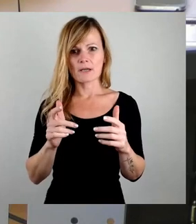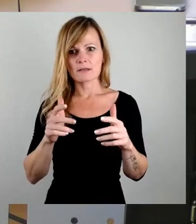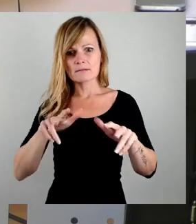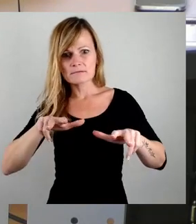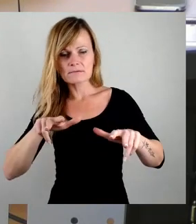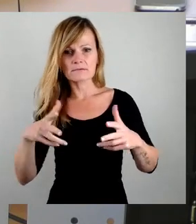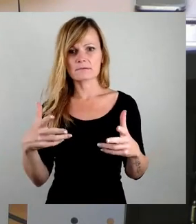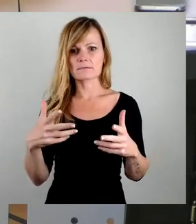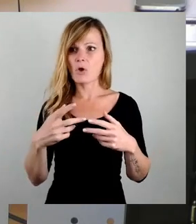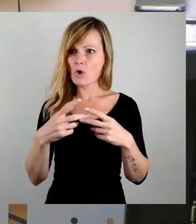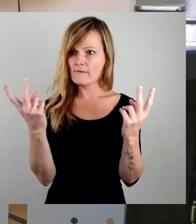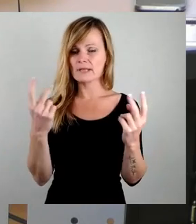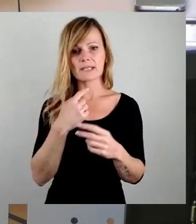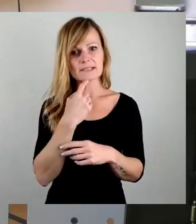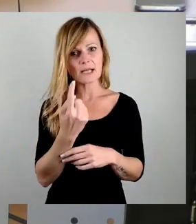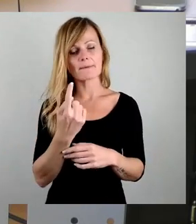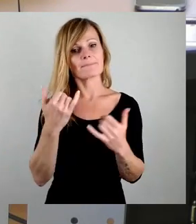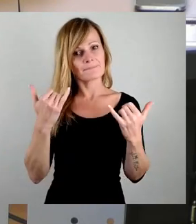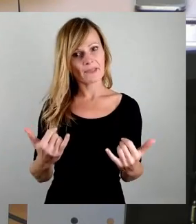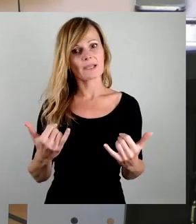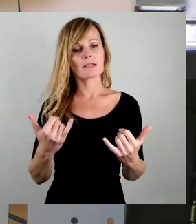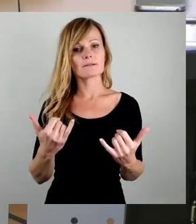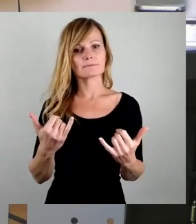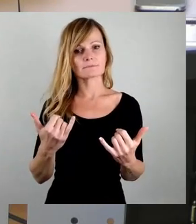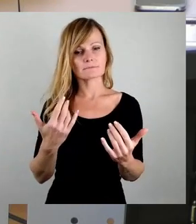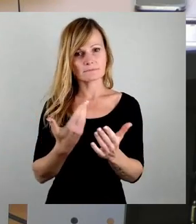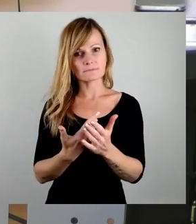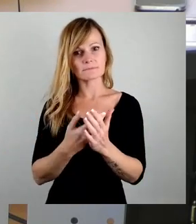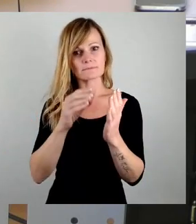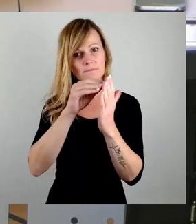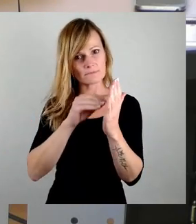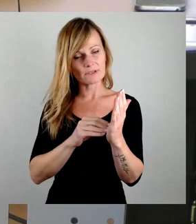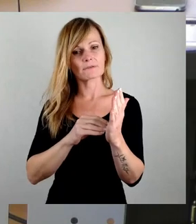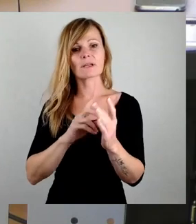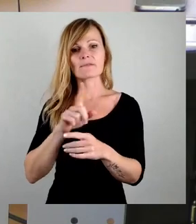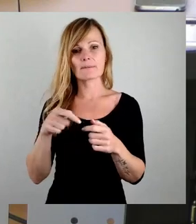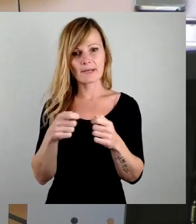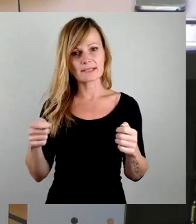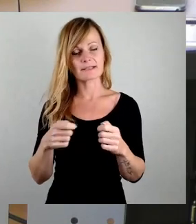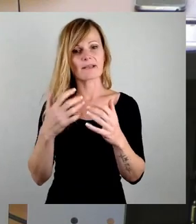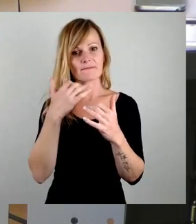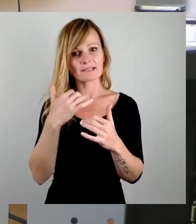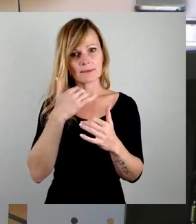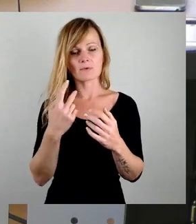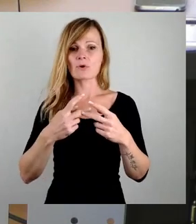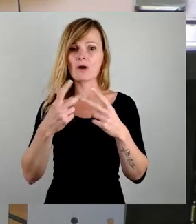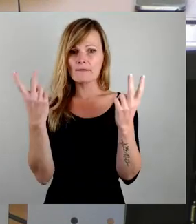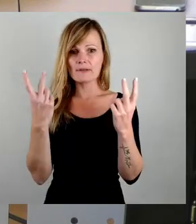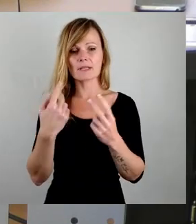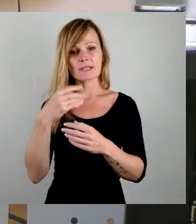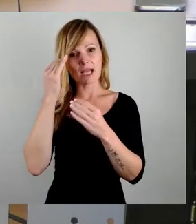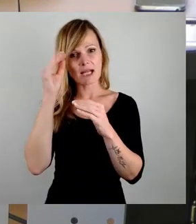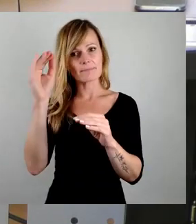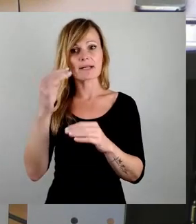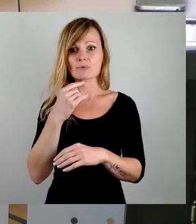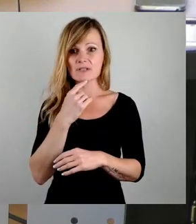werden. Und hier muss der Zoll mit diesem Brief, die Verbandsversammlung, öffentlich sich anmelden und sagen, hier ist